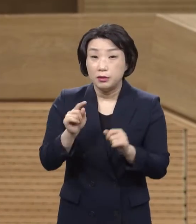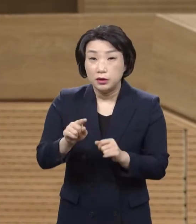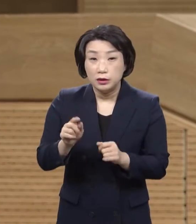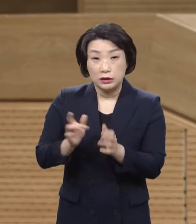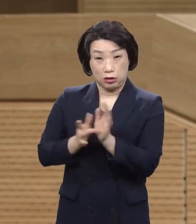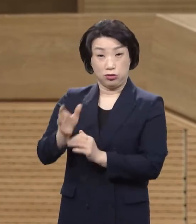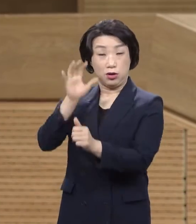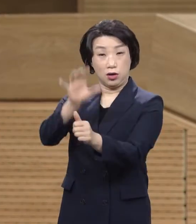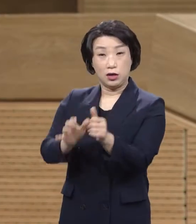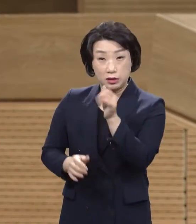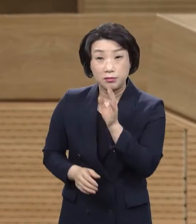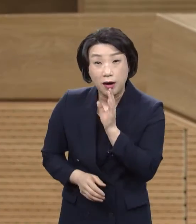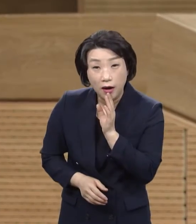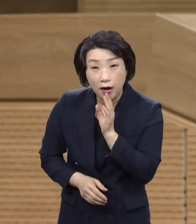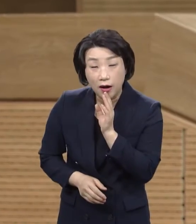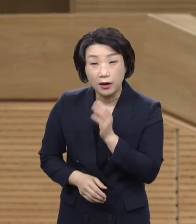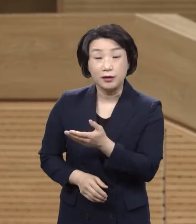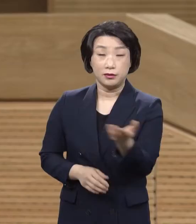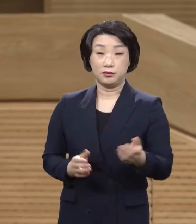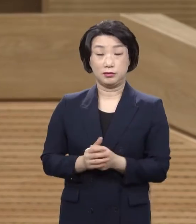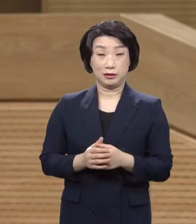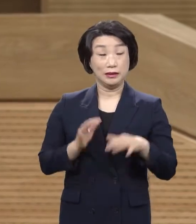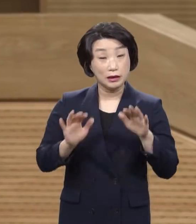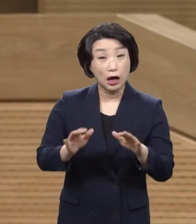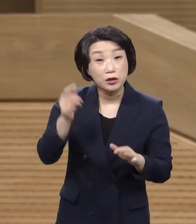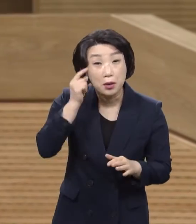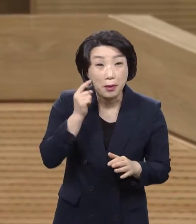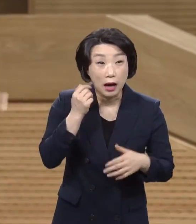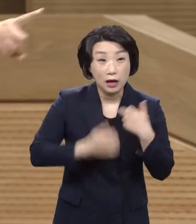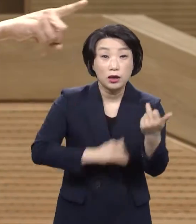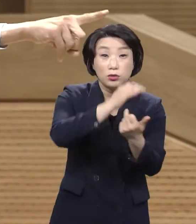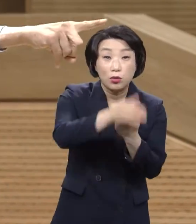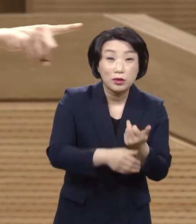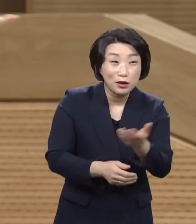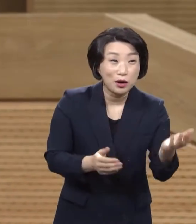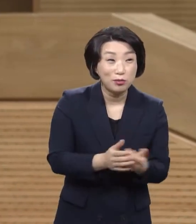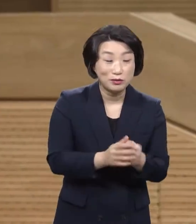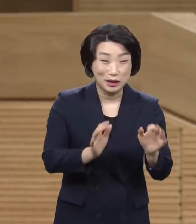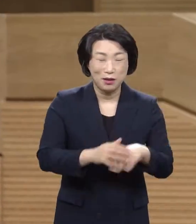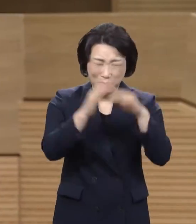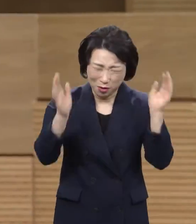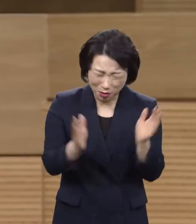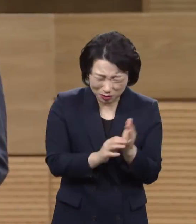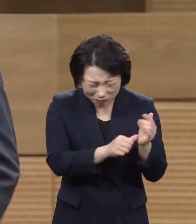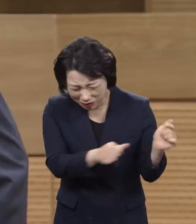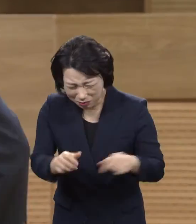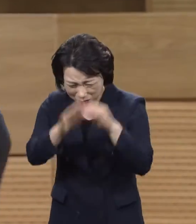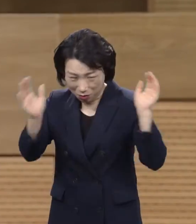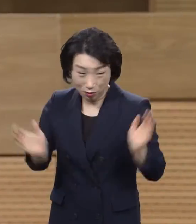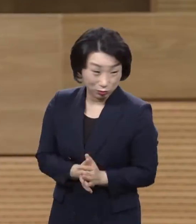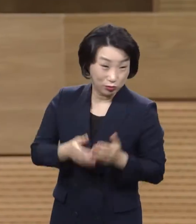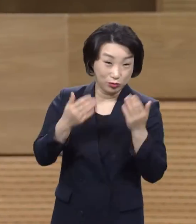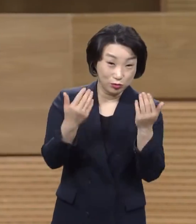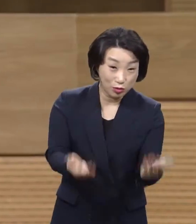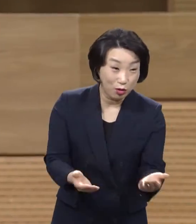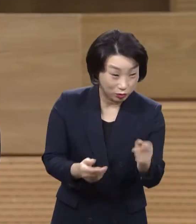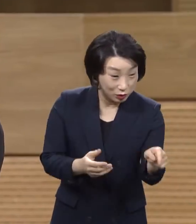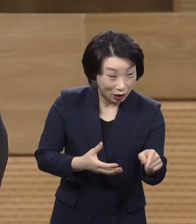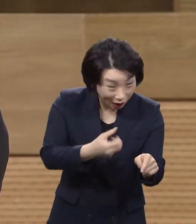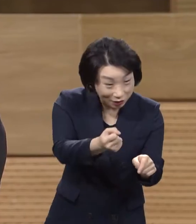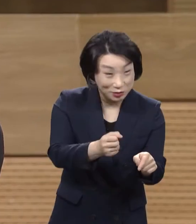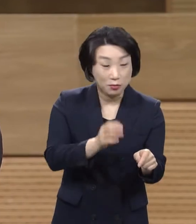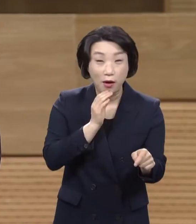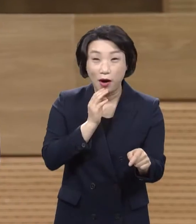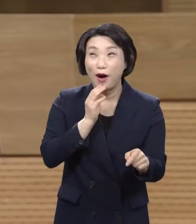주님이 말씀을 하시오. 자, 에덴 동산에도 아니 그 만물을 다 주면서 내 거다